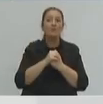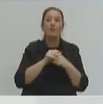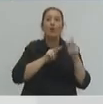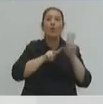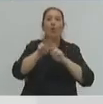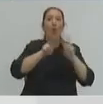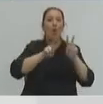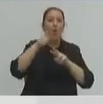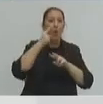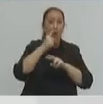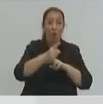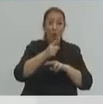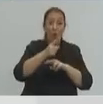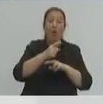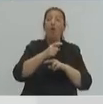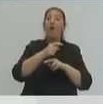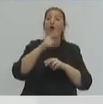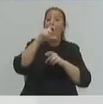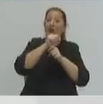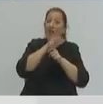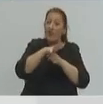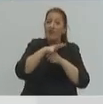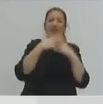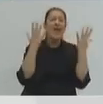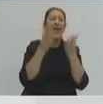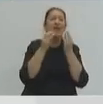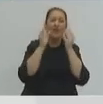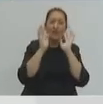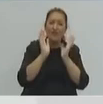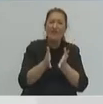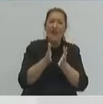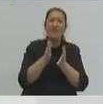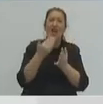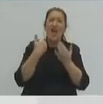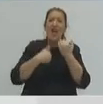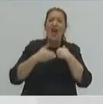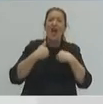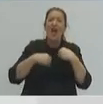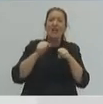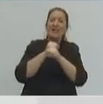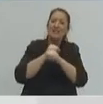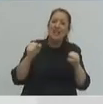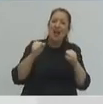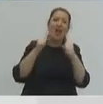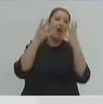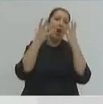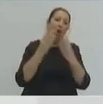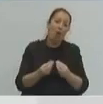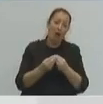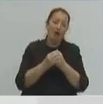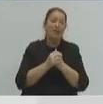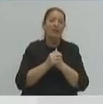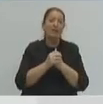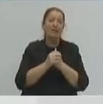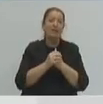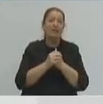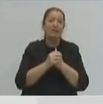ulaşım esasında bu pandemi döneminde en çok yara alan, en çok zarar eden